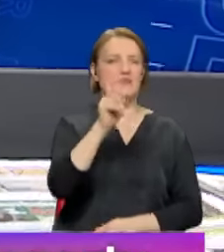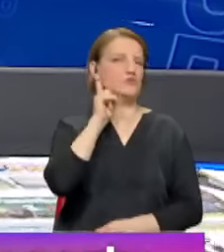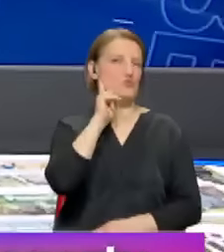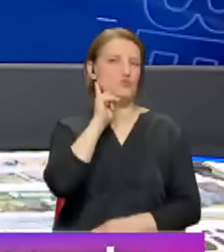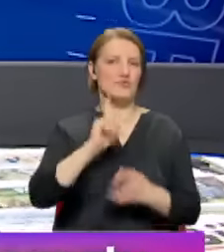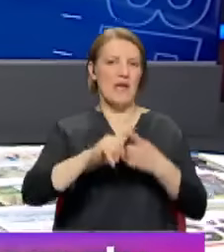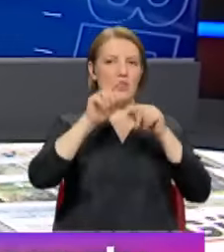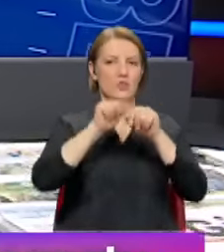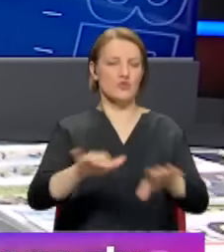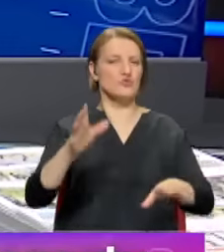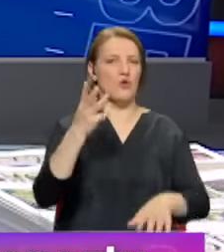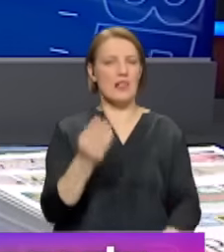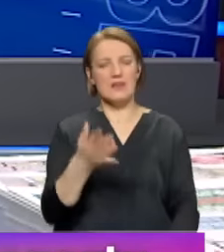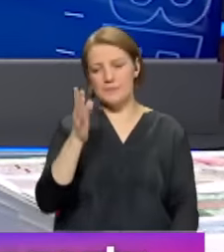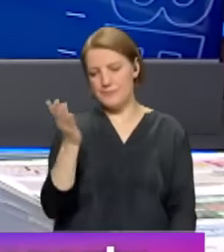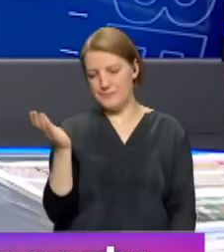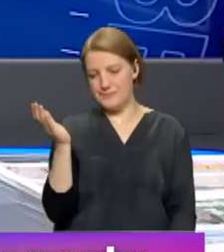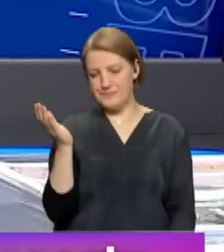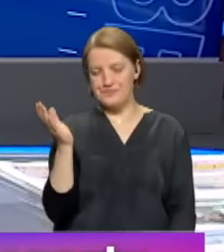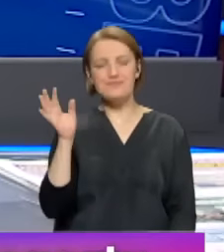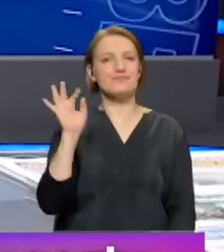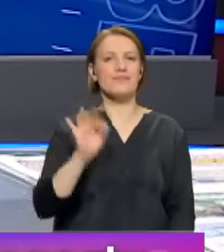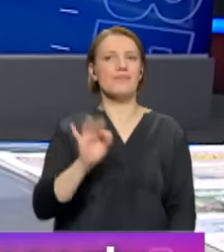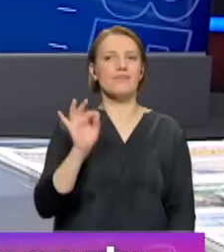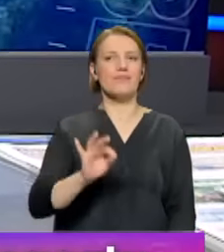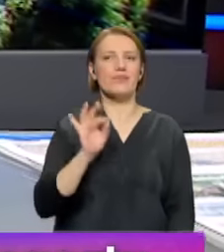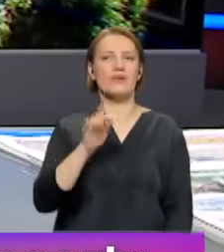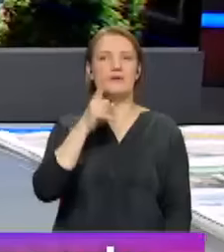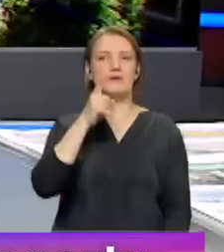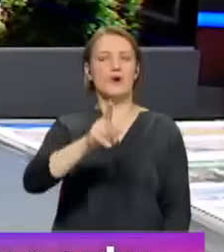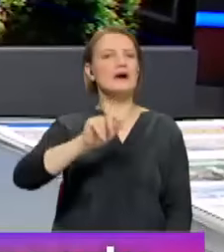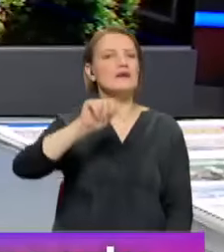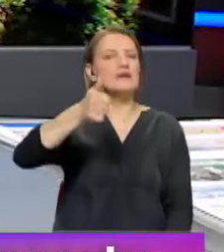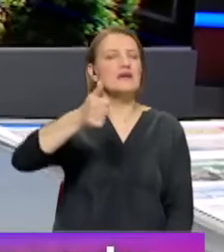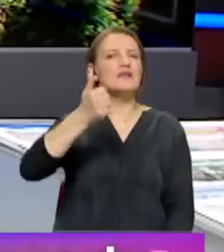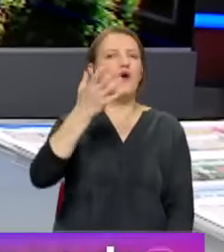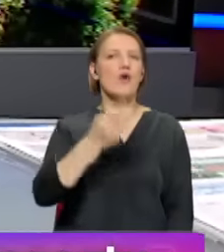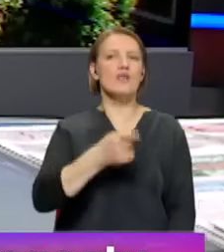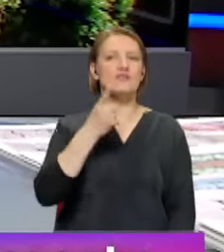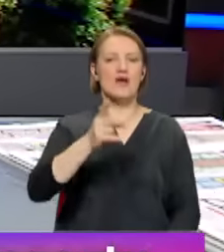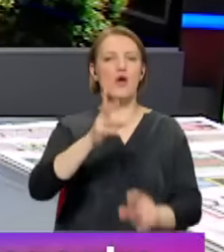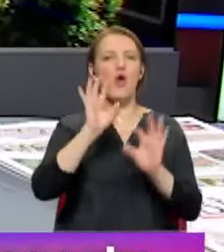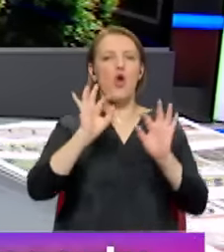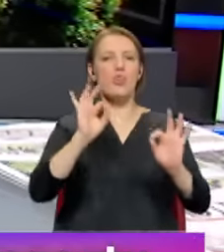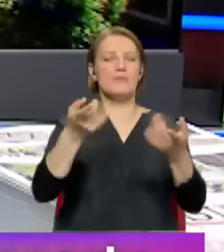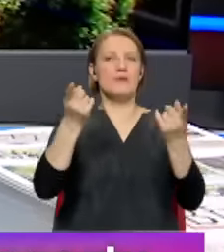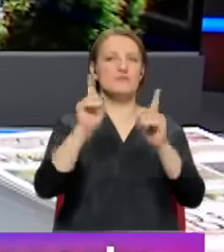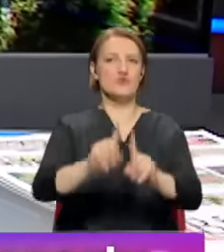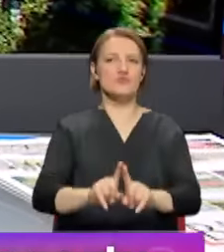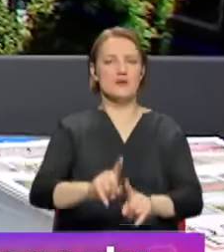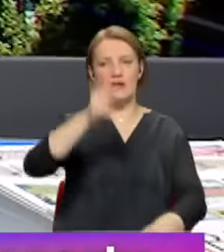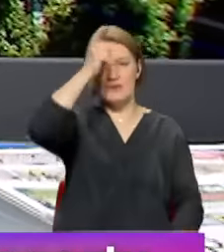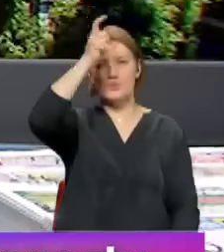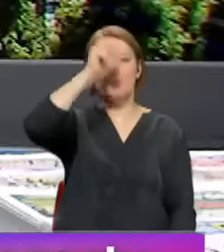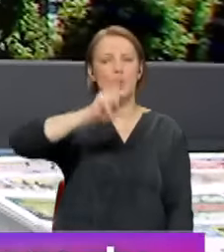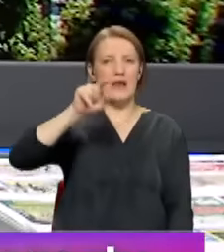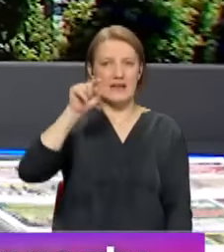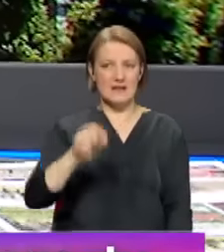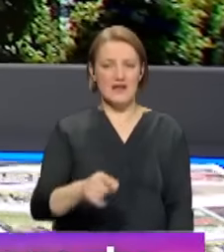duymuş ve duyurmuş olalım. Gelelim şimdi de o yarın gerçekleşecek olan önemli buluşmaya.